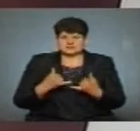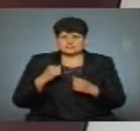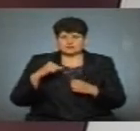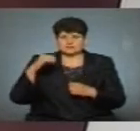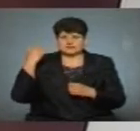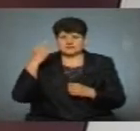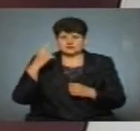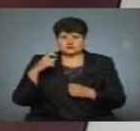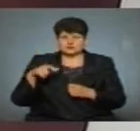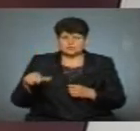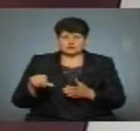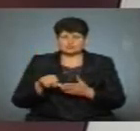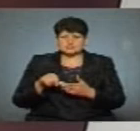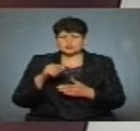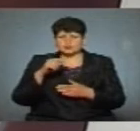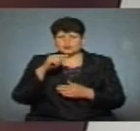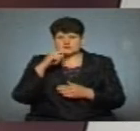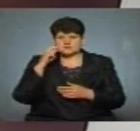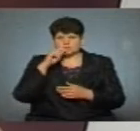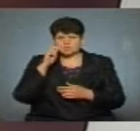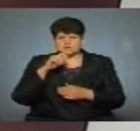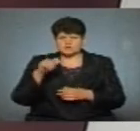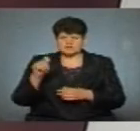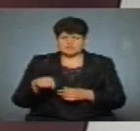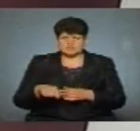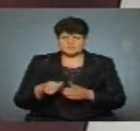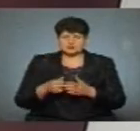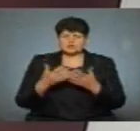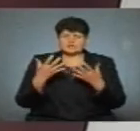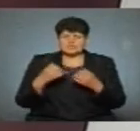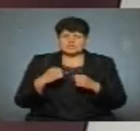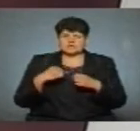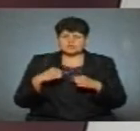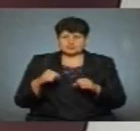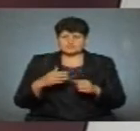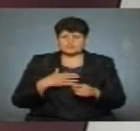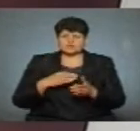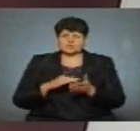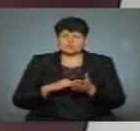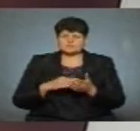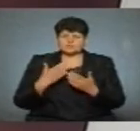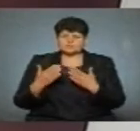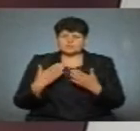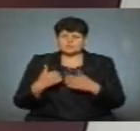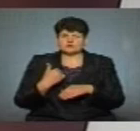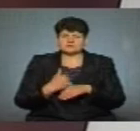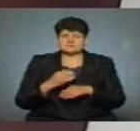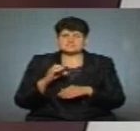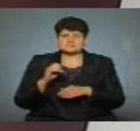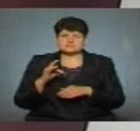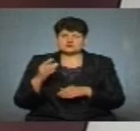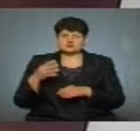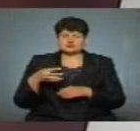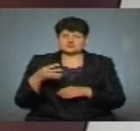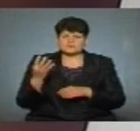Сотні та учасників російсько-української війни. До Дня Героїв наші кореспонденти поспілкувалися із головним сержантом